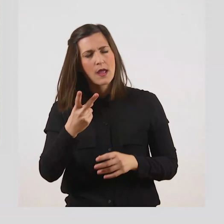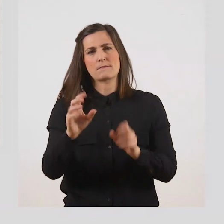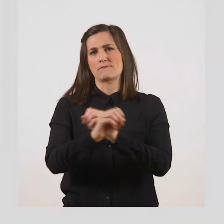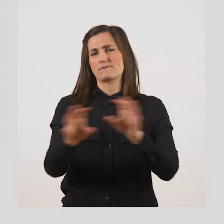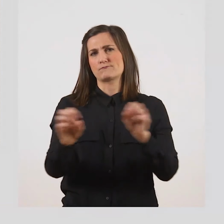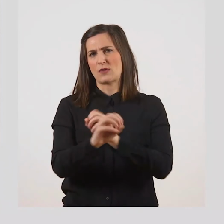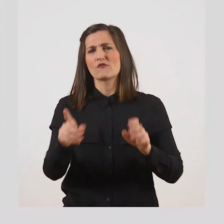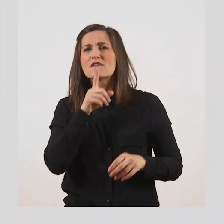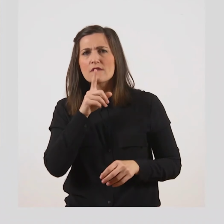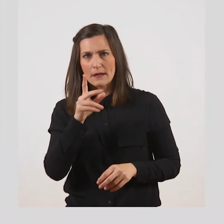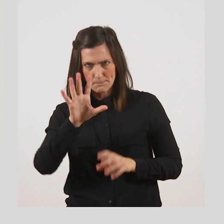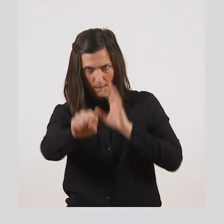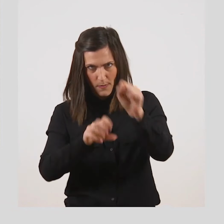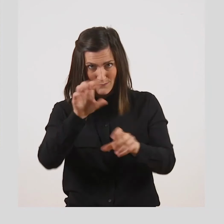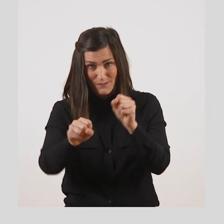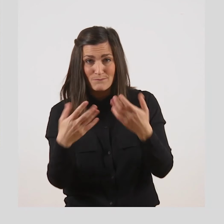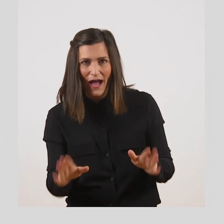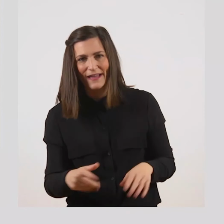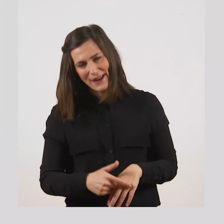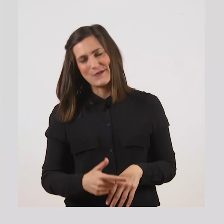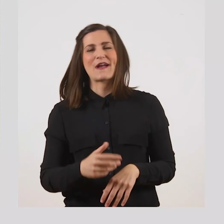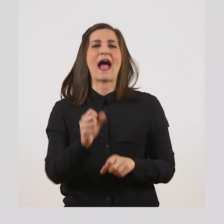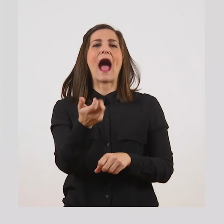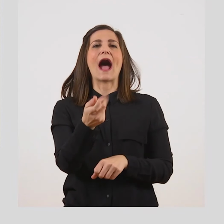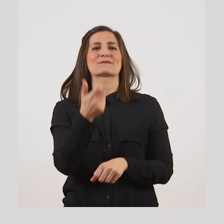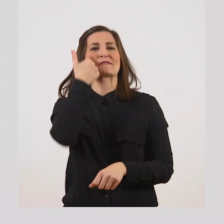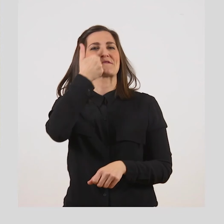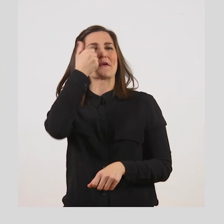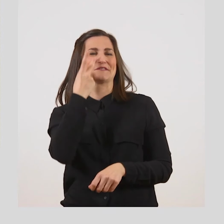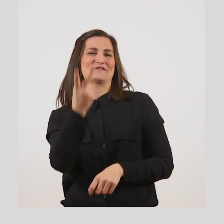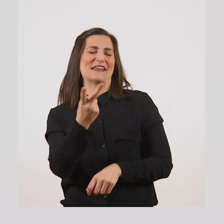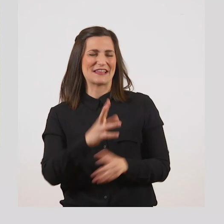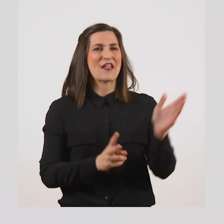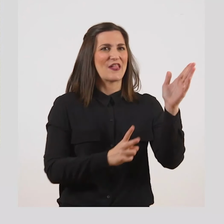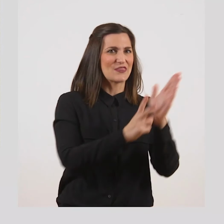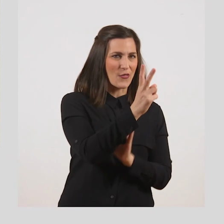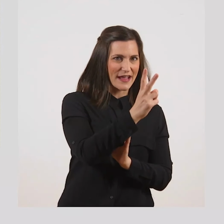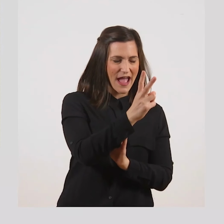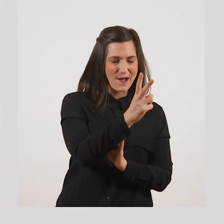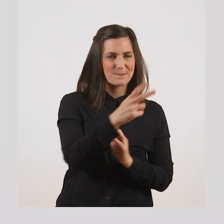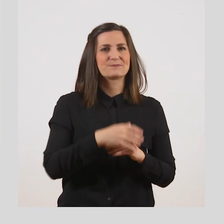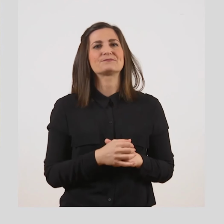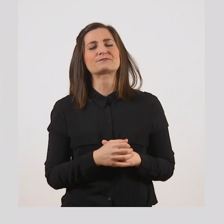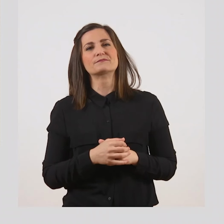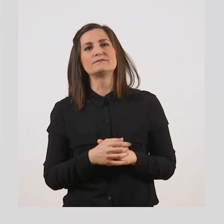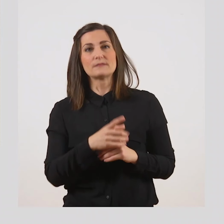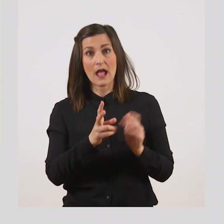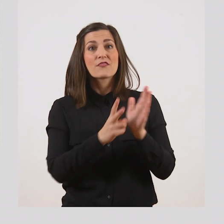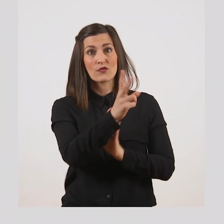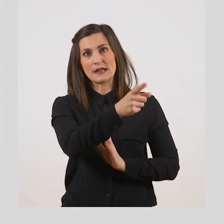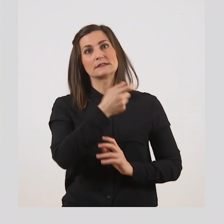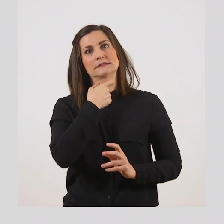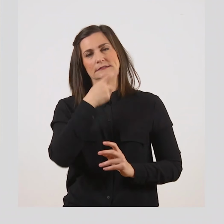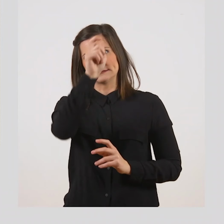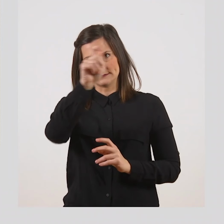βρήκατε? Βεβαίως. Έχω κάνει και κόκκινους τους αριθμούς. Βέβαια. Είναι 12. Άρα θα χρειαστώ το νούμερο